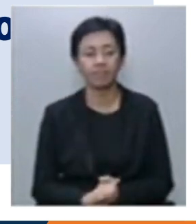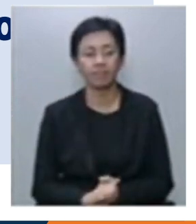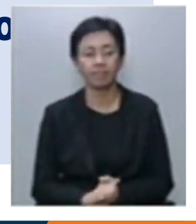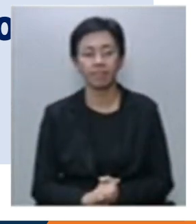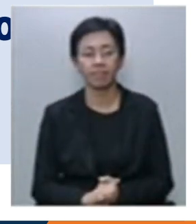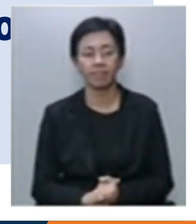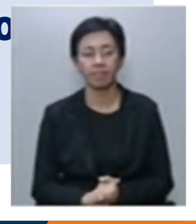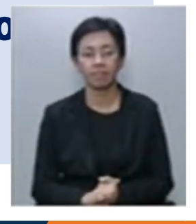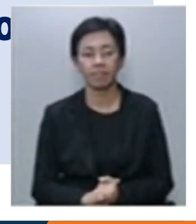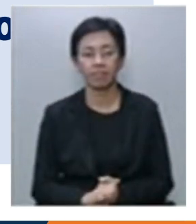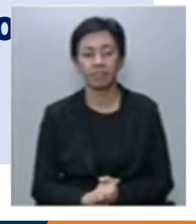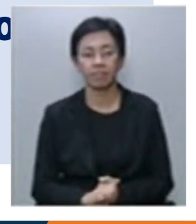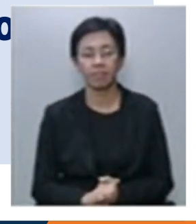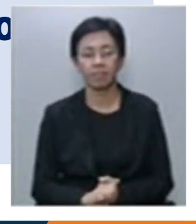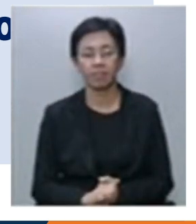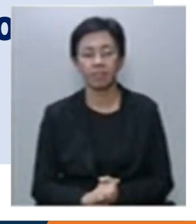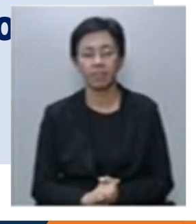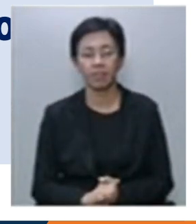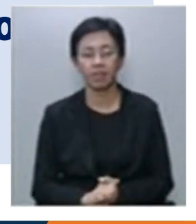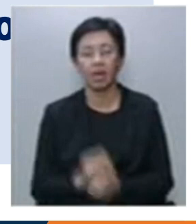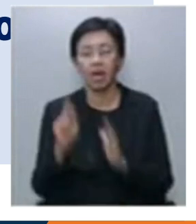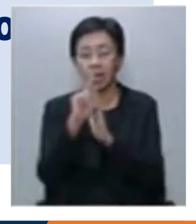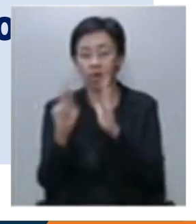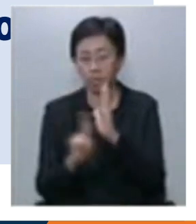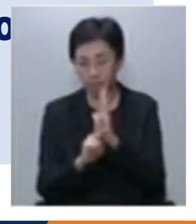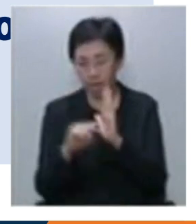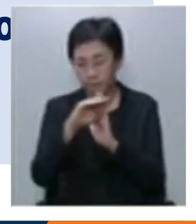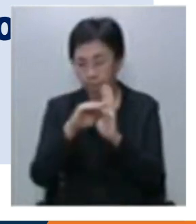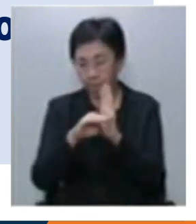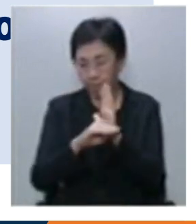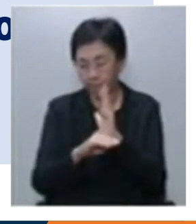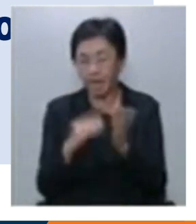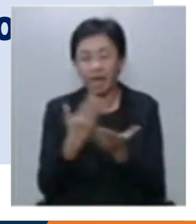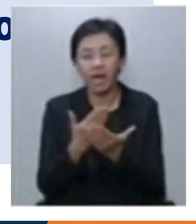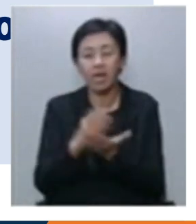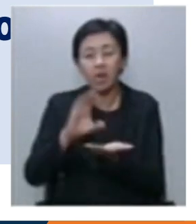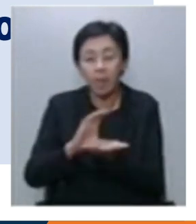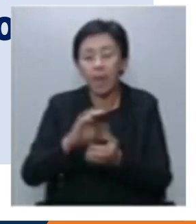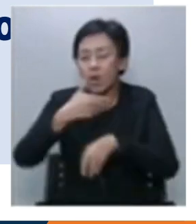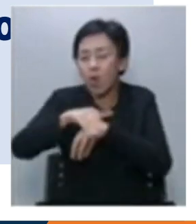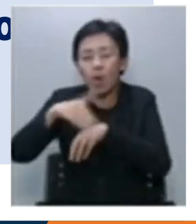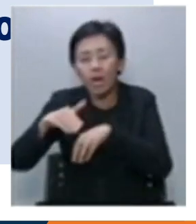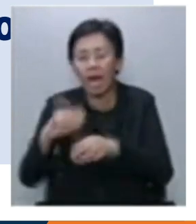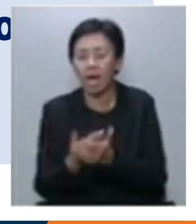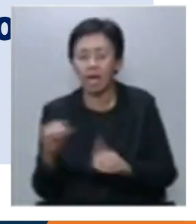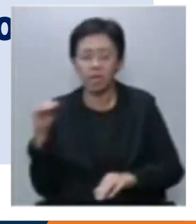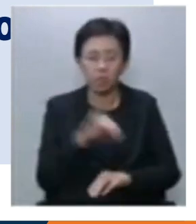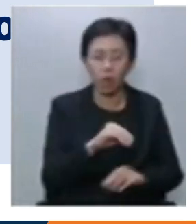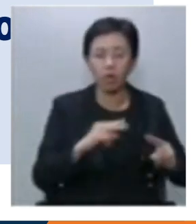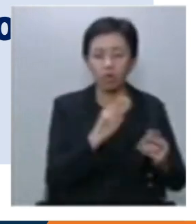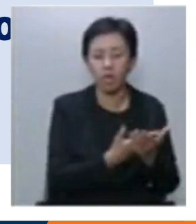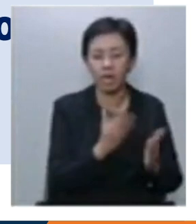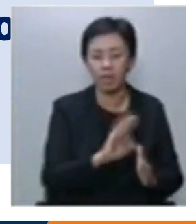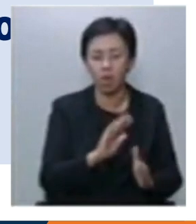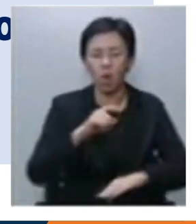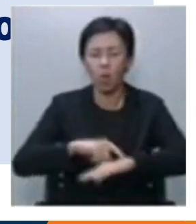นะครับโอเคนะครับจริงอยู่ครับว่าตามกฎหมายได้ระบุไว้นะครับว่าเงินนอกประมาณของหน่วยงานเนี่ยไม่จําเป็นต้องส่งคืนคลัง ท่านพิจารณ์ครับ